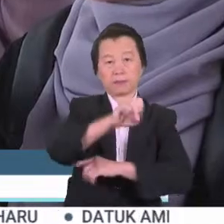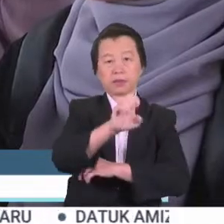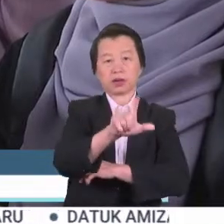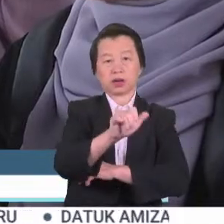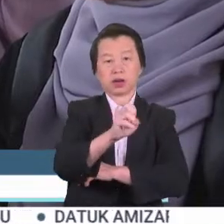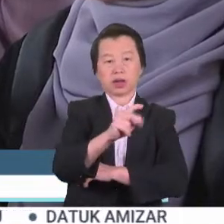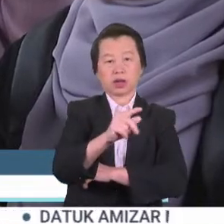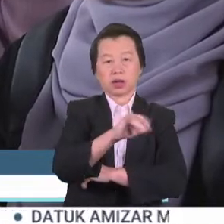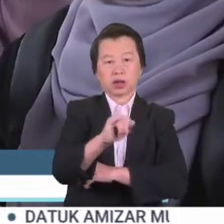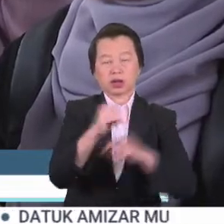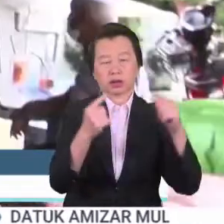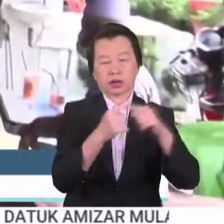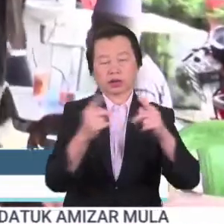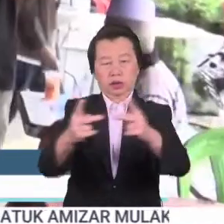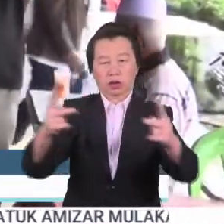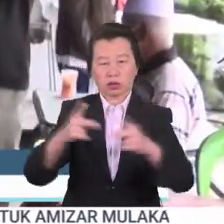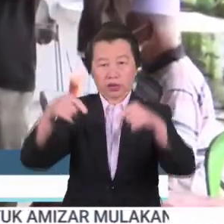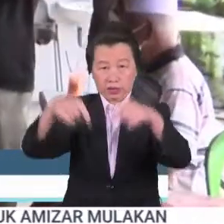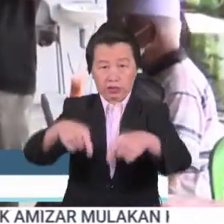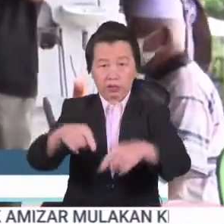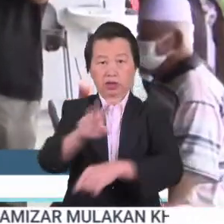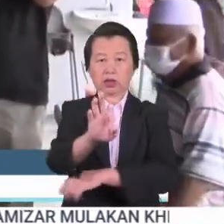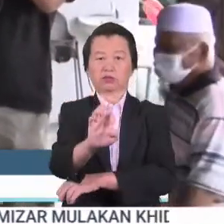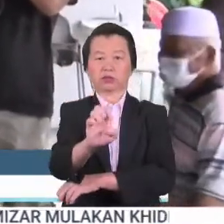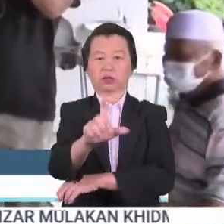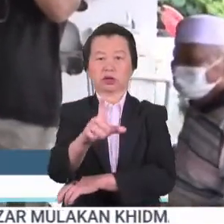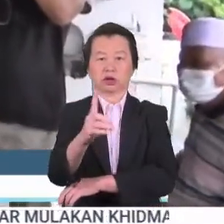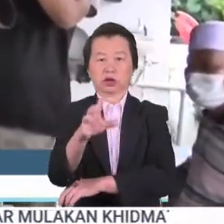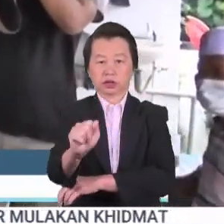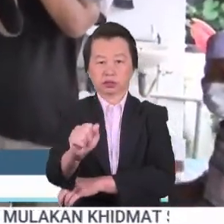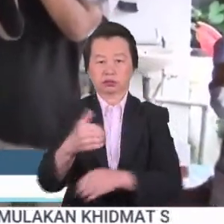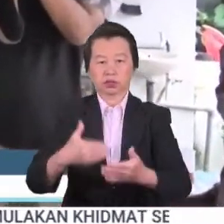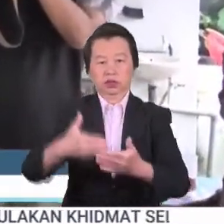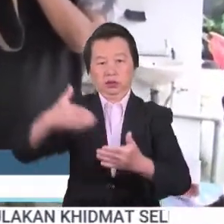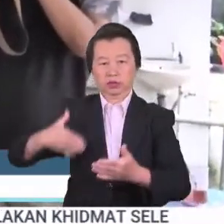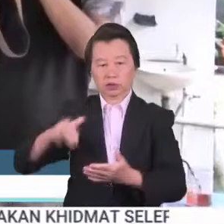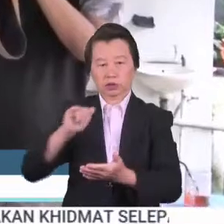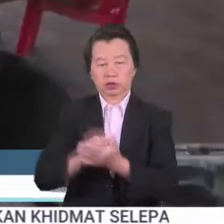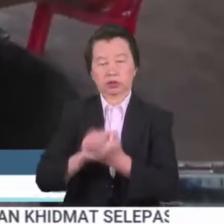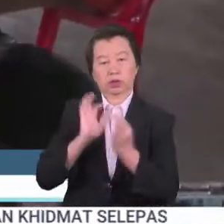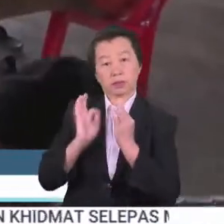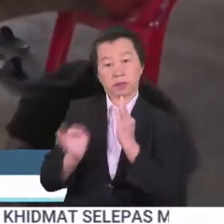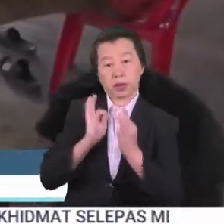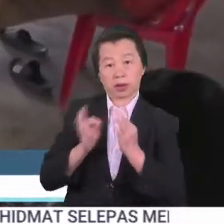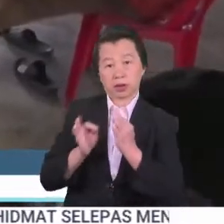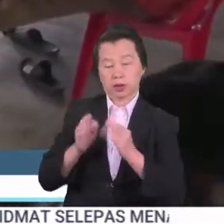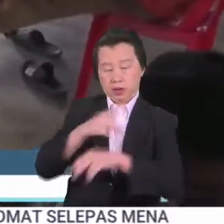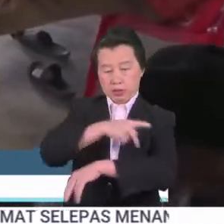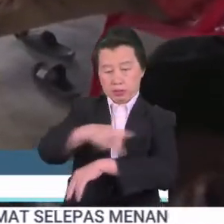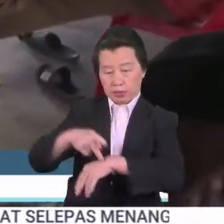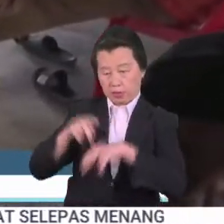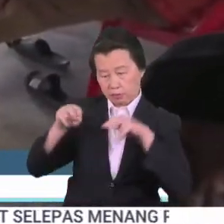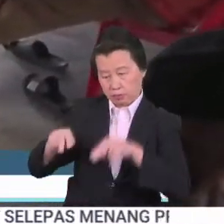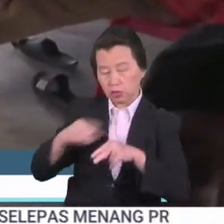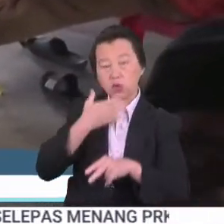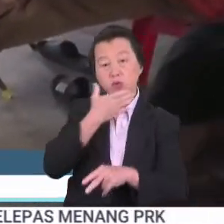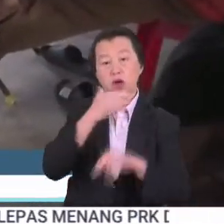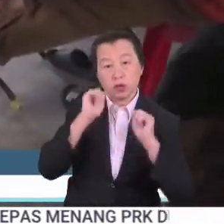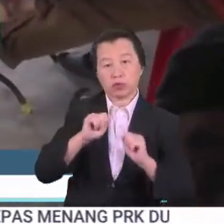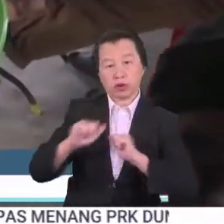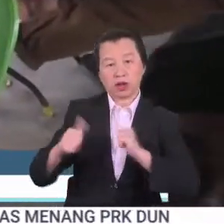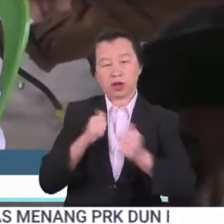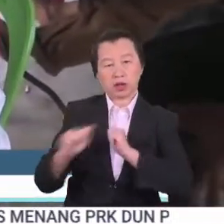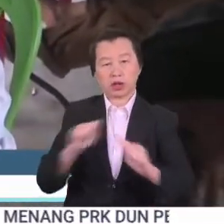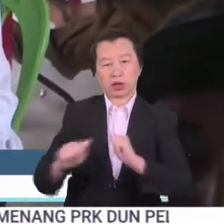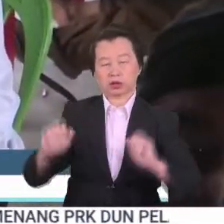ke kawasan-kawasan felda di sini Selain itu Padang gasing dan futsal turut diberi perhatian agar golongan belia dapat menjalankan